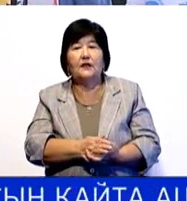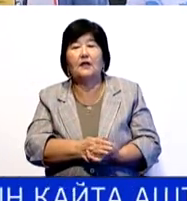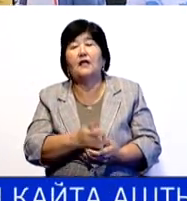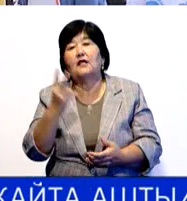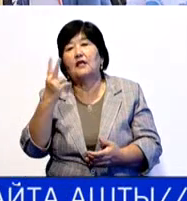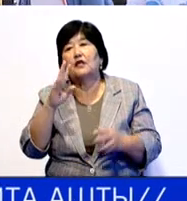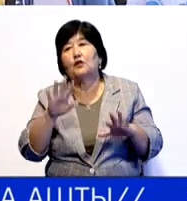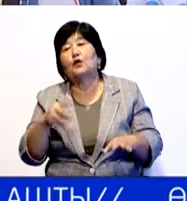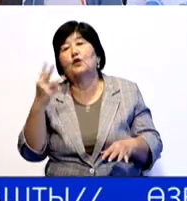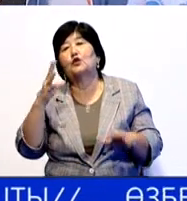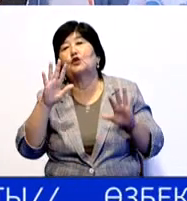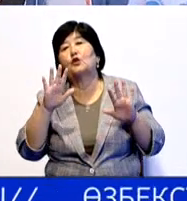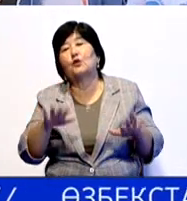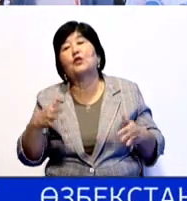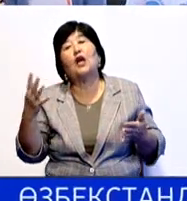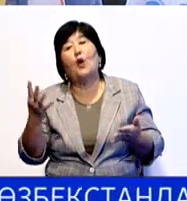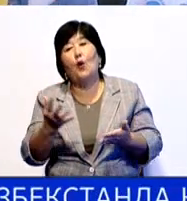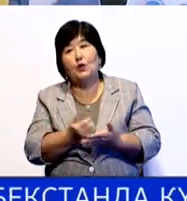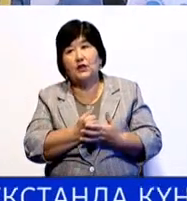2-ші орын, 3-ші орынға қол жеткізді.